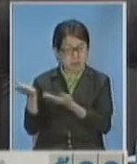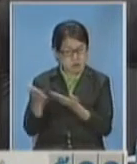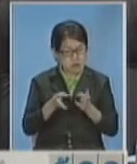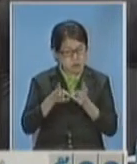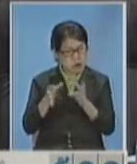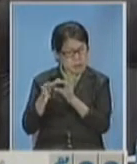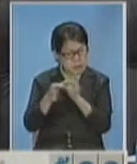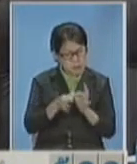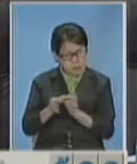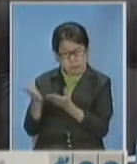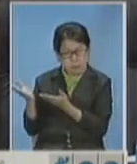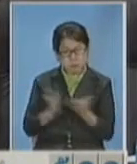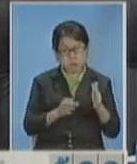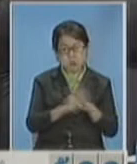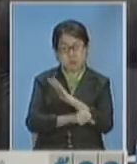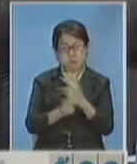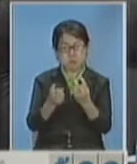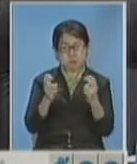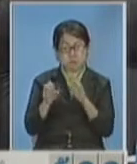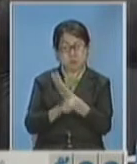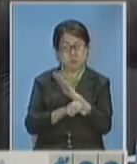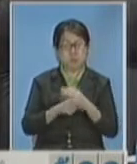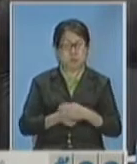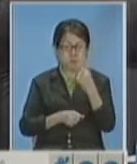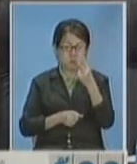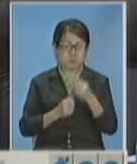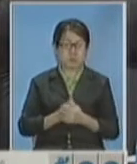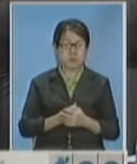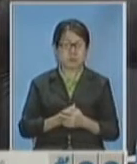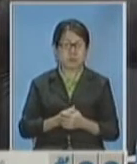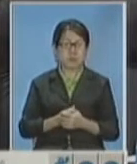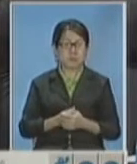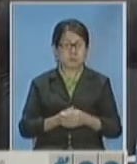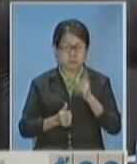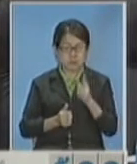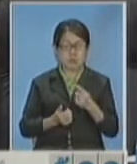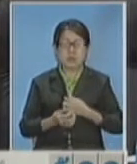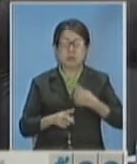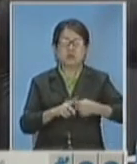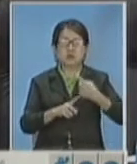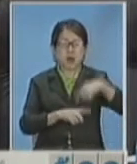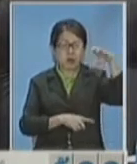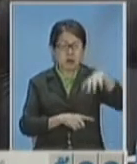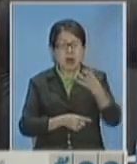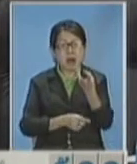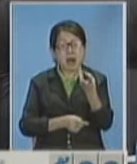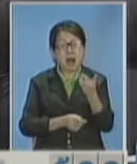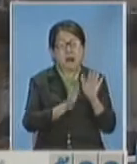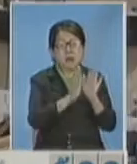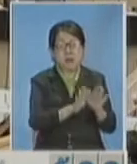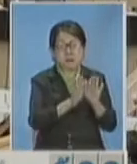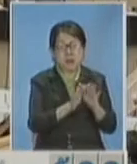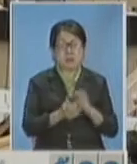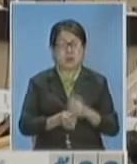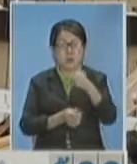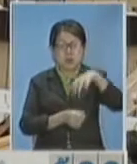องมาพร้อมๆกันค่ะดิฉันขอไปที่งบประมาณของหน่วยงานที่ต้องจ่ายค่าเช่าโกดังสินค้านะคะก็คือองค์การ